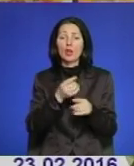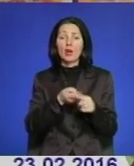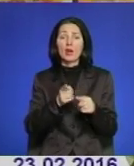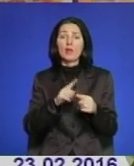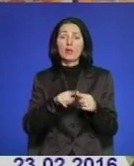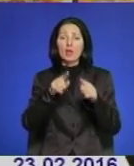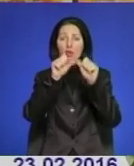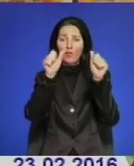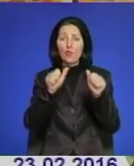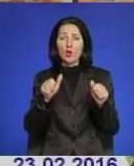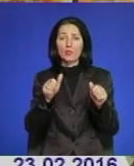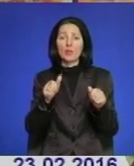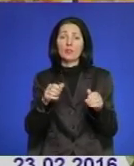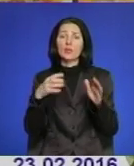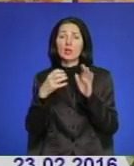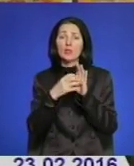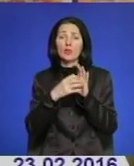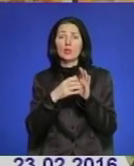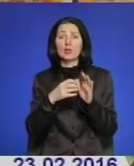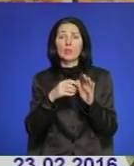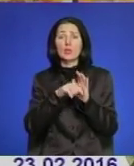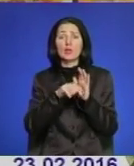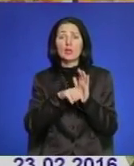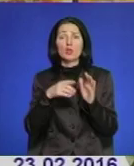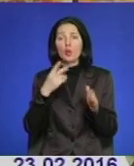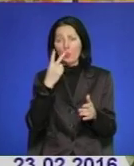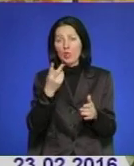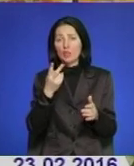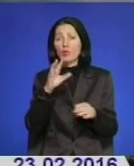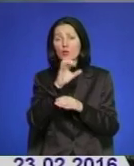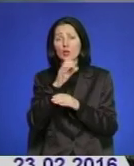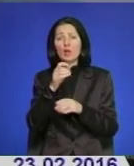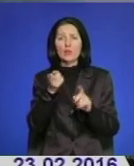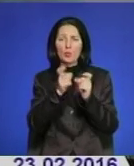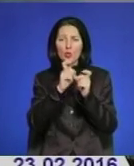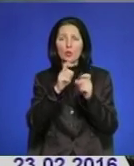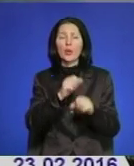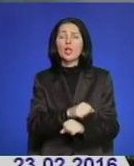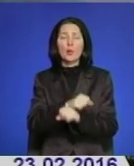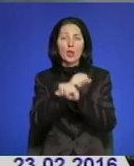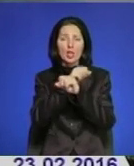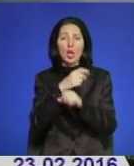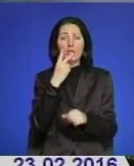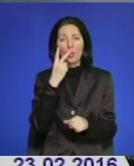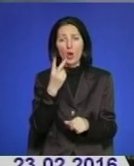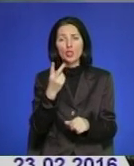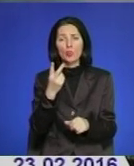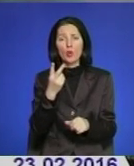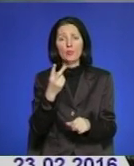форматі. Він досить таки символічний. Ми тут бачимо і фрагменти боротьби на Майдані. І ми бачимо